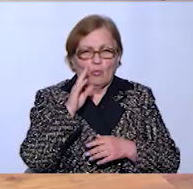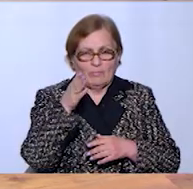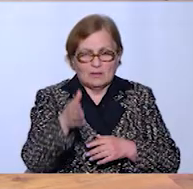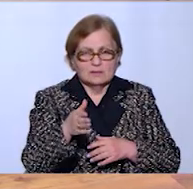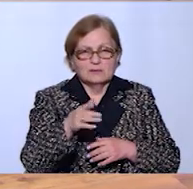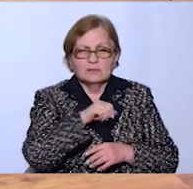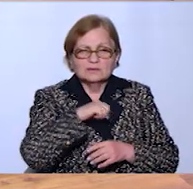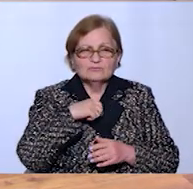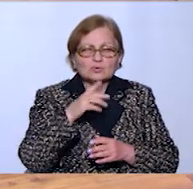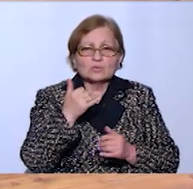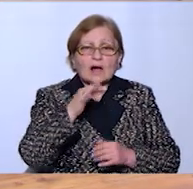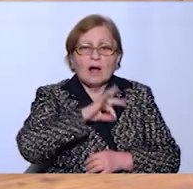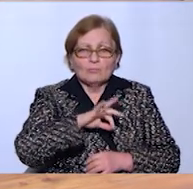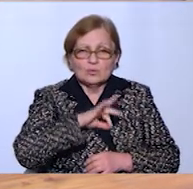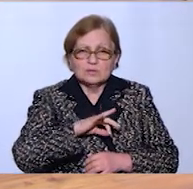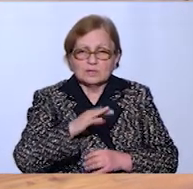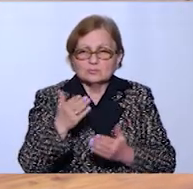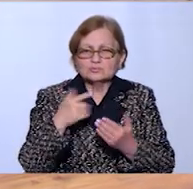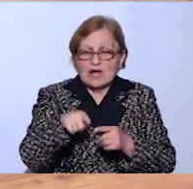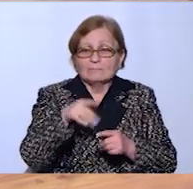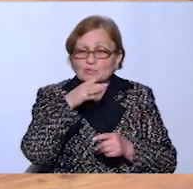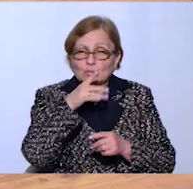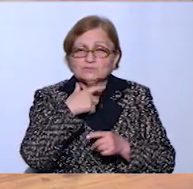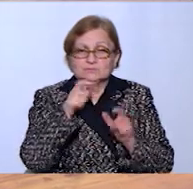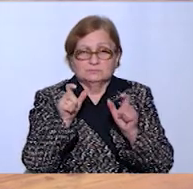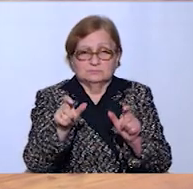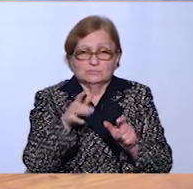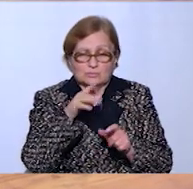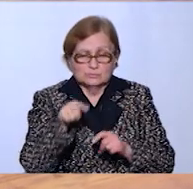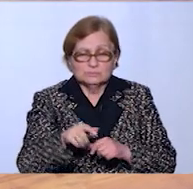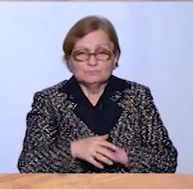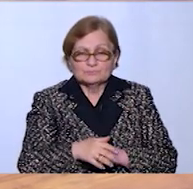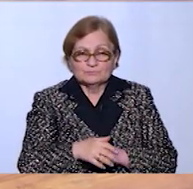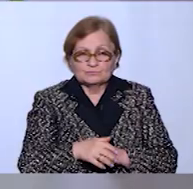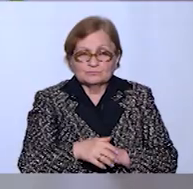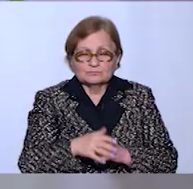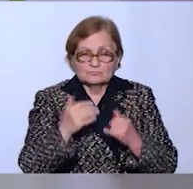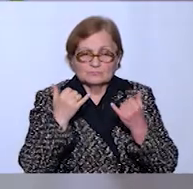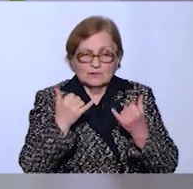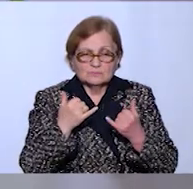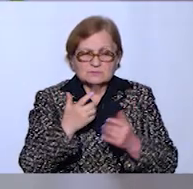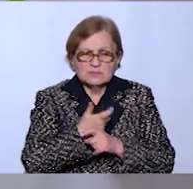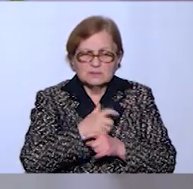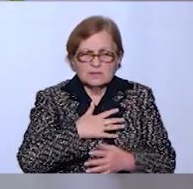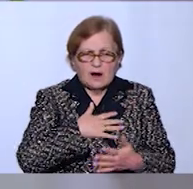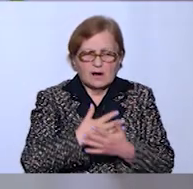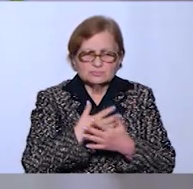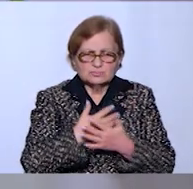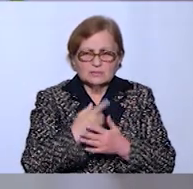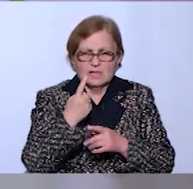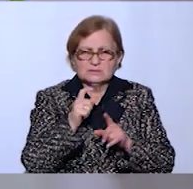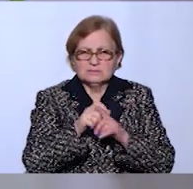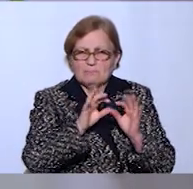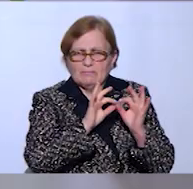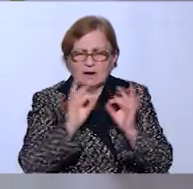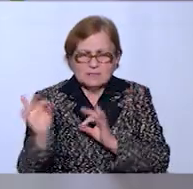მუდმივად აძლევს, თქვათ, მხოლოდ შექებას ბავშვს, არ უშლის არაფერს, აძლევს ყველაფრის ნებას და ასე